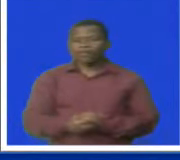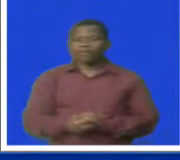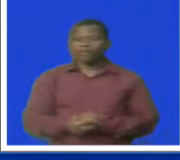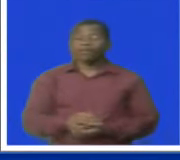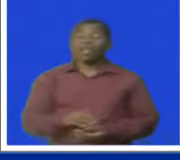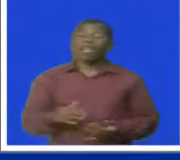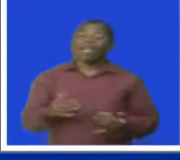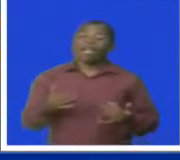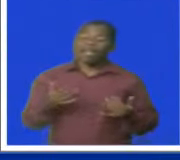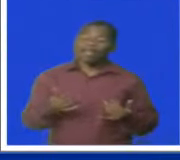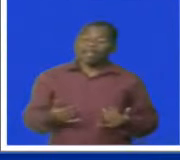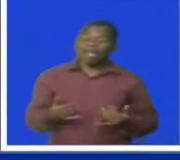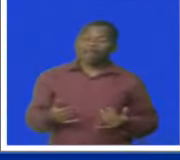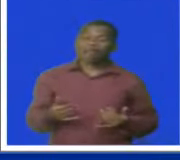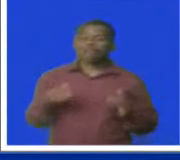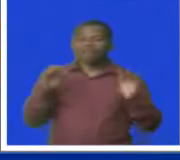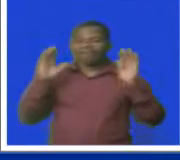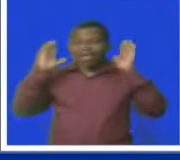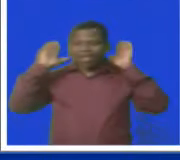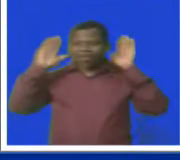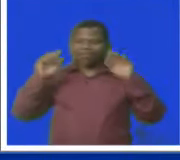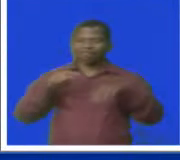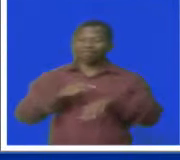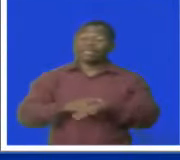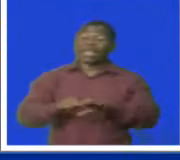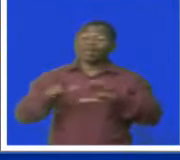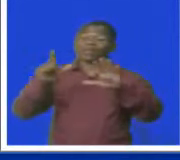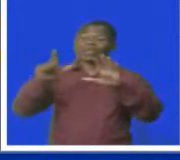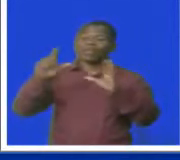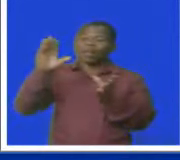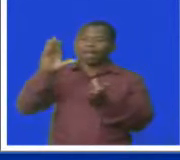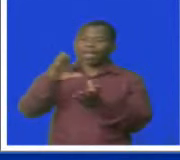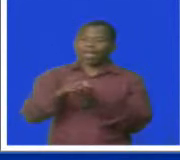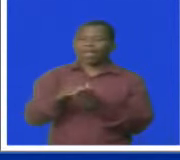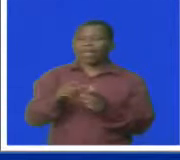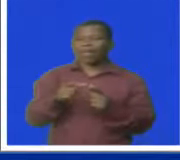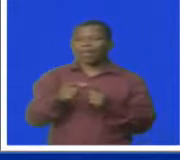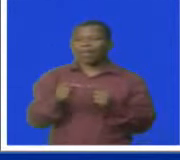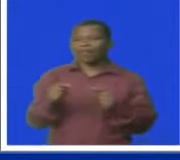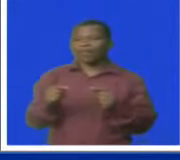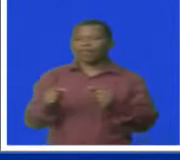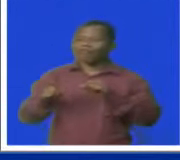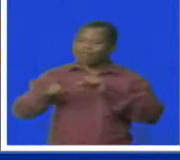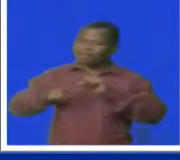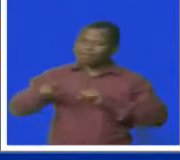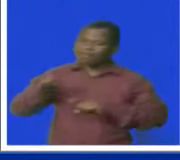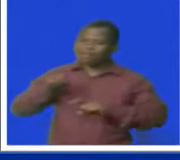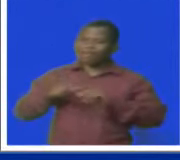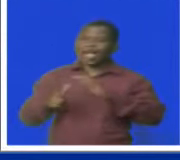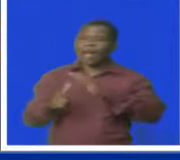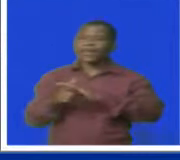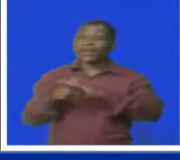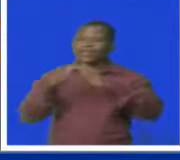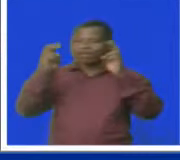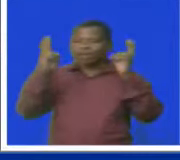Elimngosi lenhleti kucala 10 simbi yesikhombisa singakahambe asibuke nathi ihlokotato betihamba phambili lomuhla.